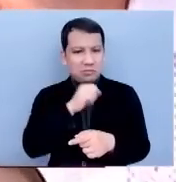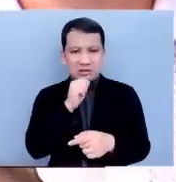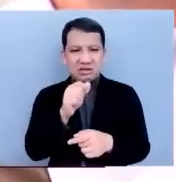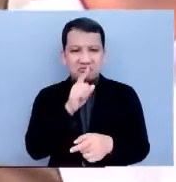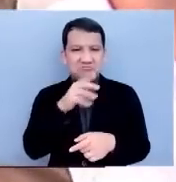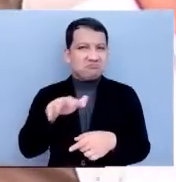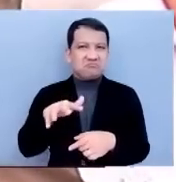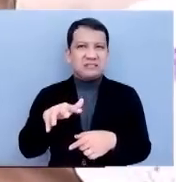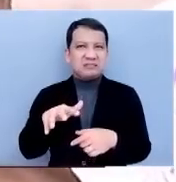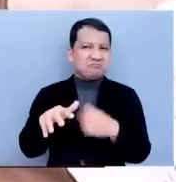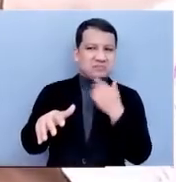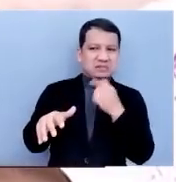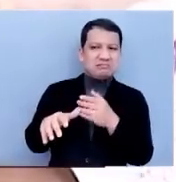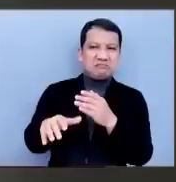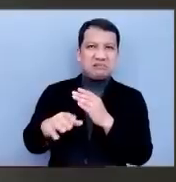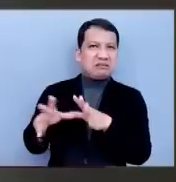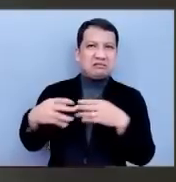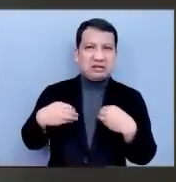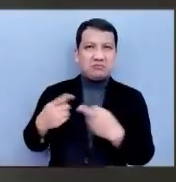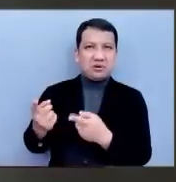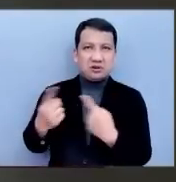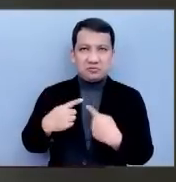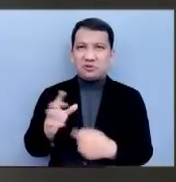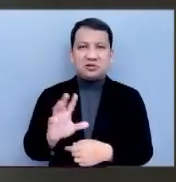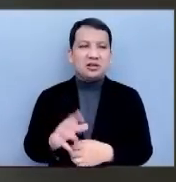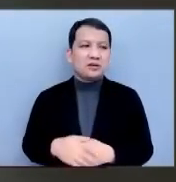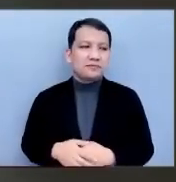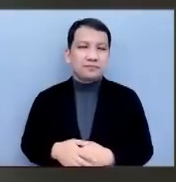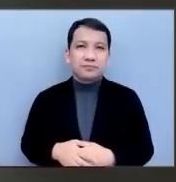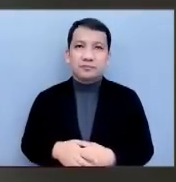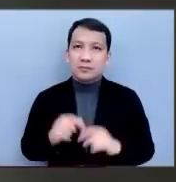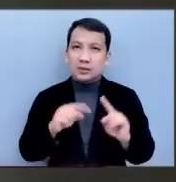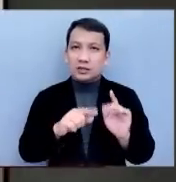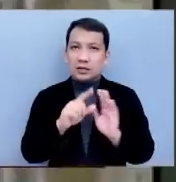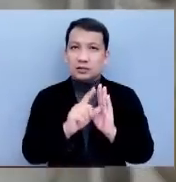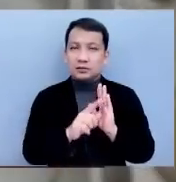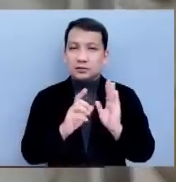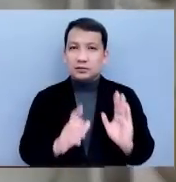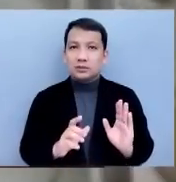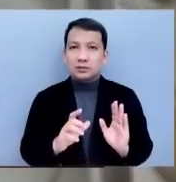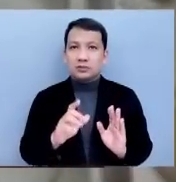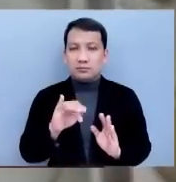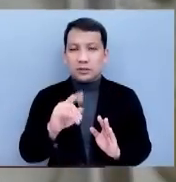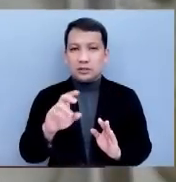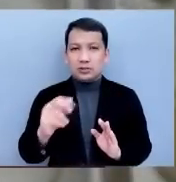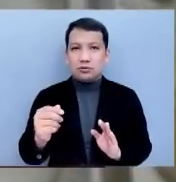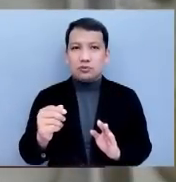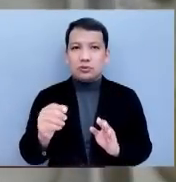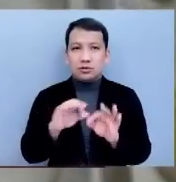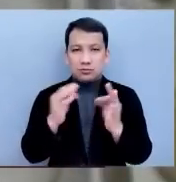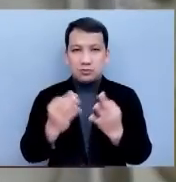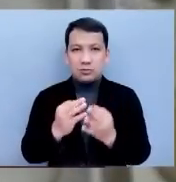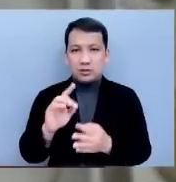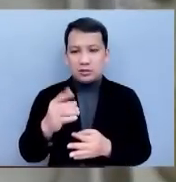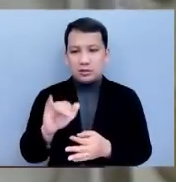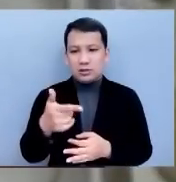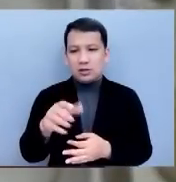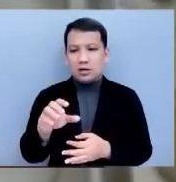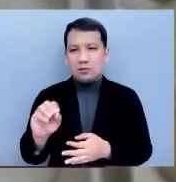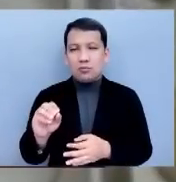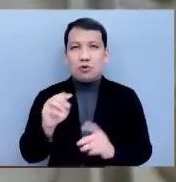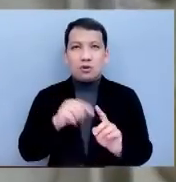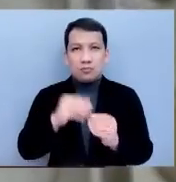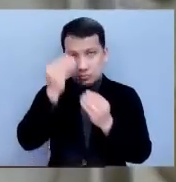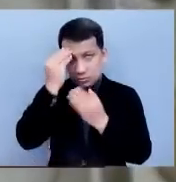hindi nila agad pinatulan yung report. Si Attorney Levito Baligod, ang abogado ng pamilya Degamo, na umaming siya